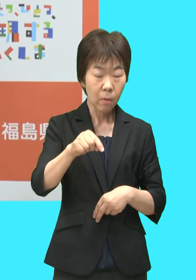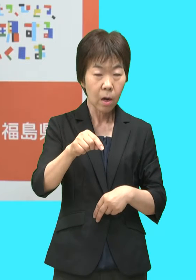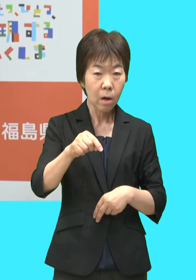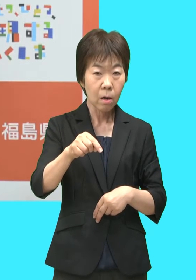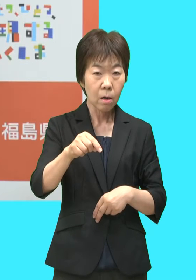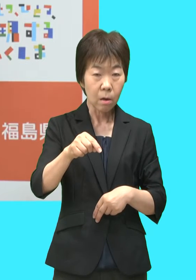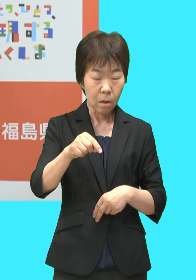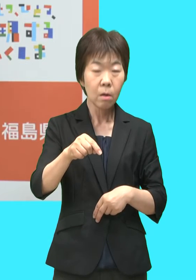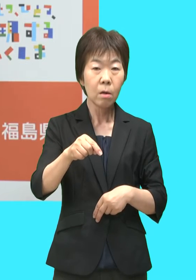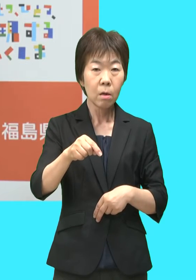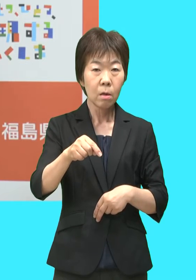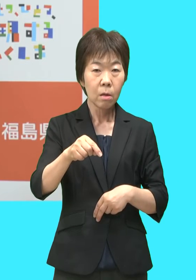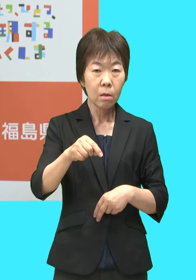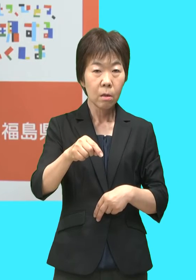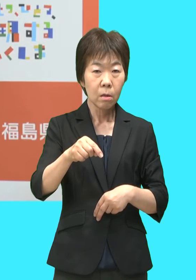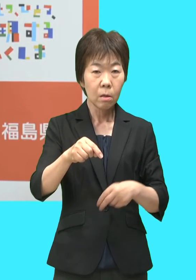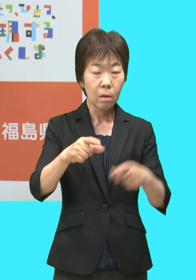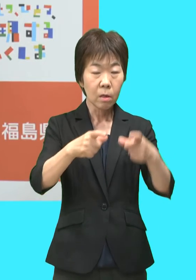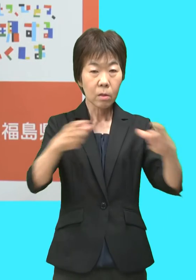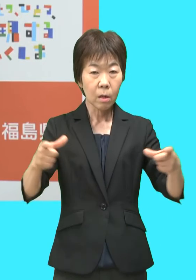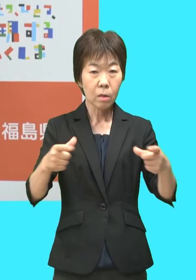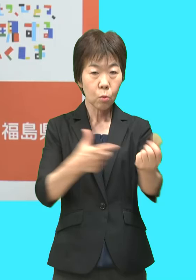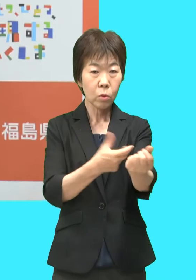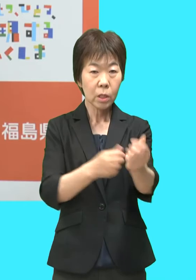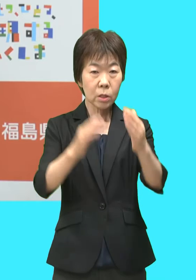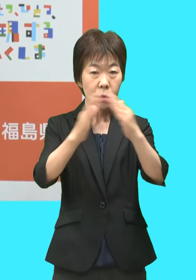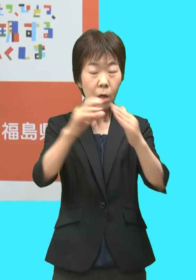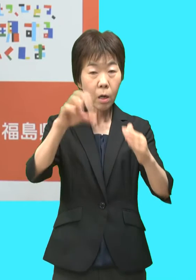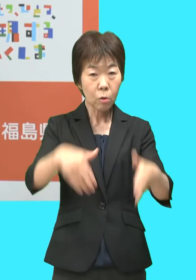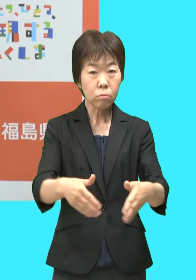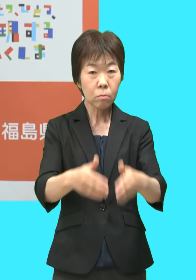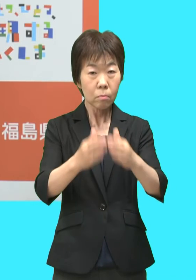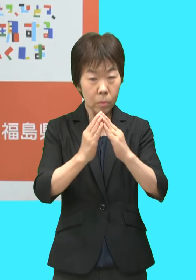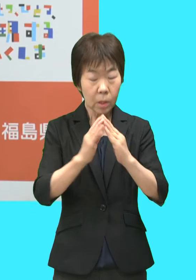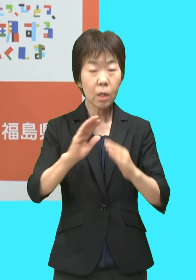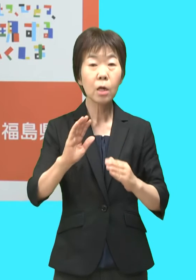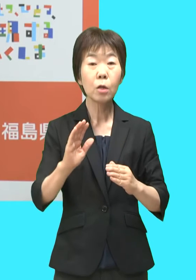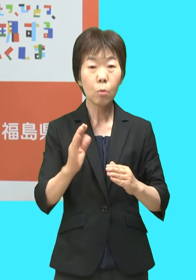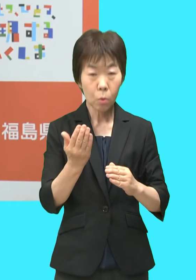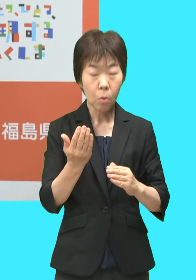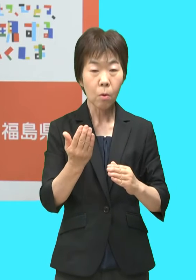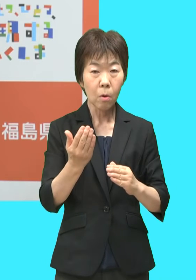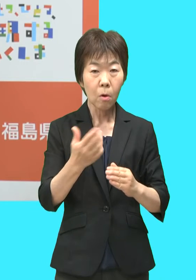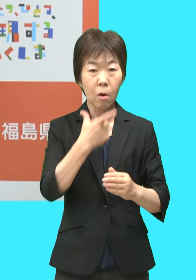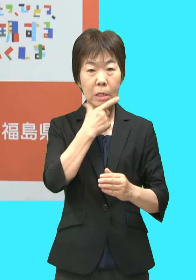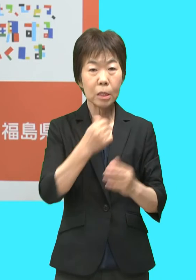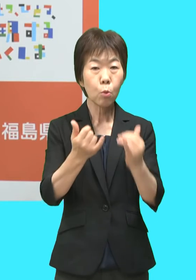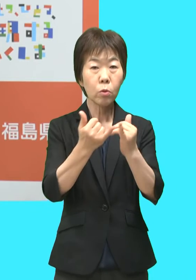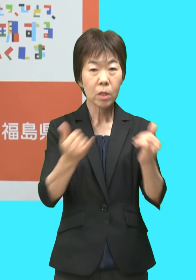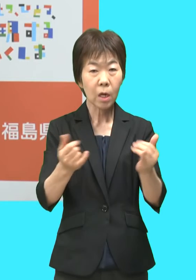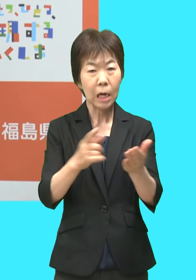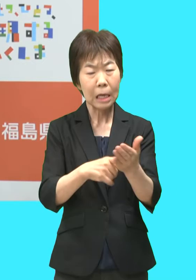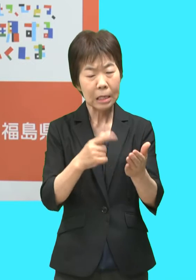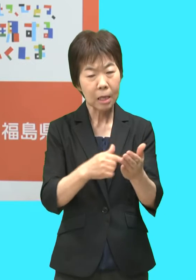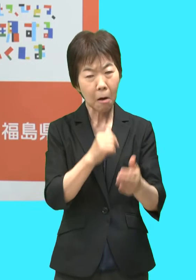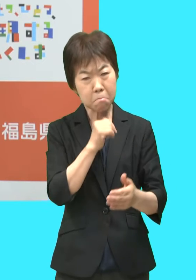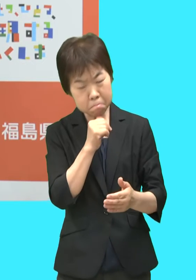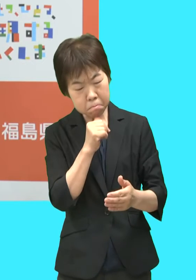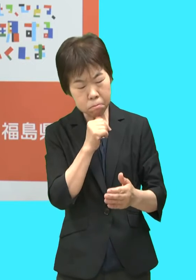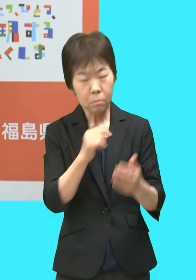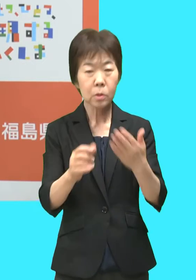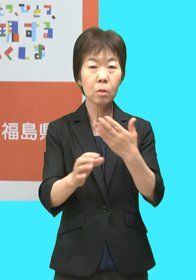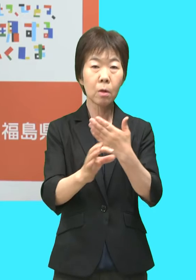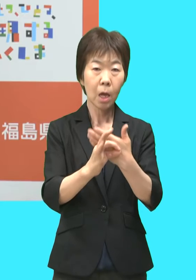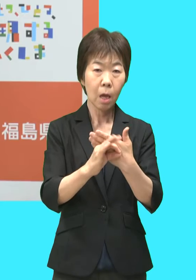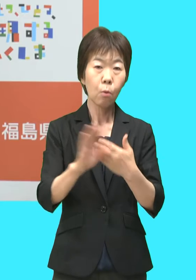あまりその大規模に、接種ができる状況でも希望者が少ないというような